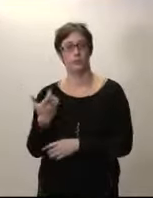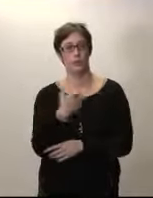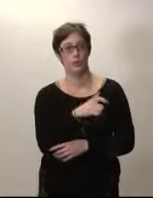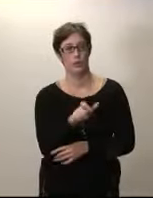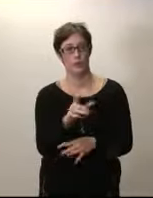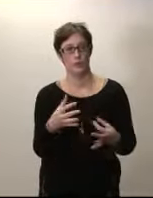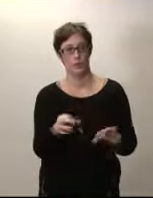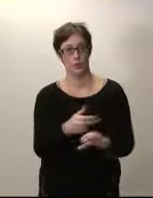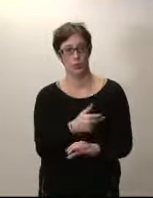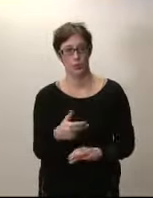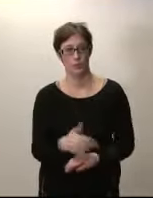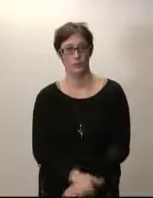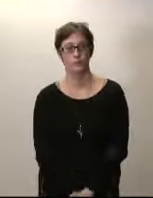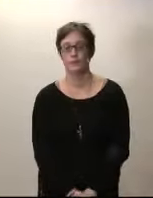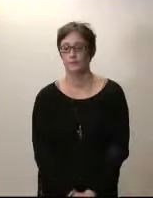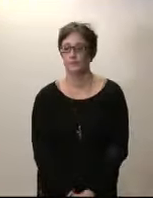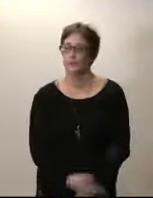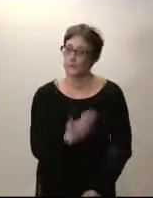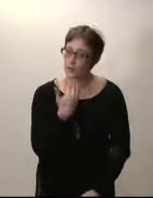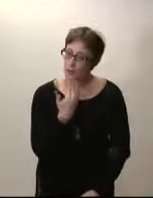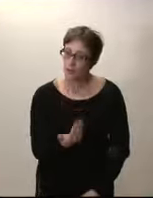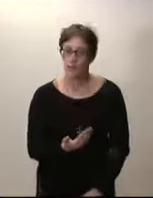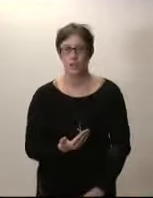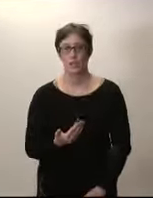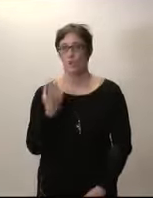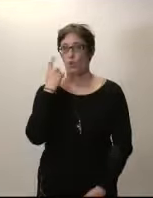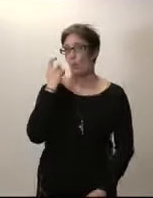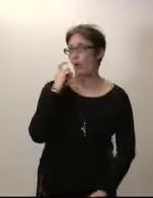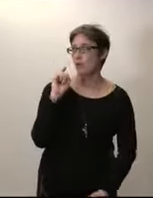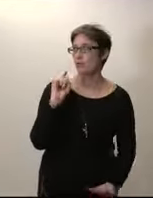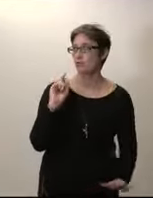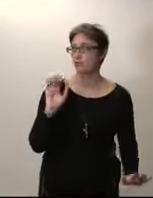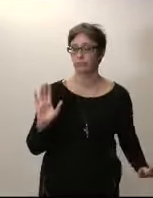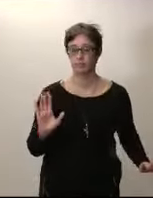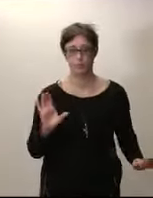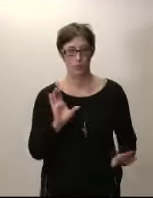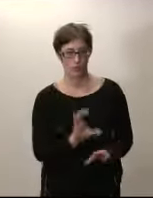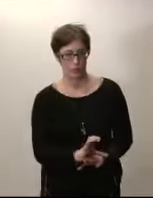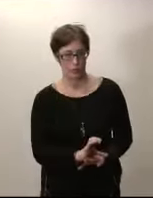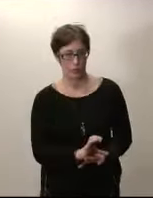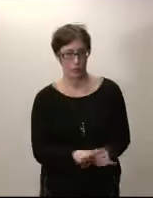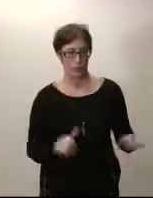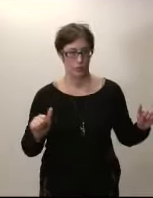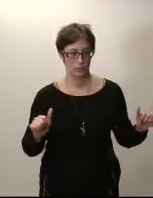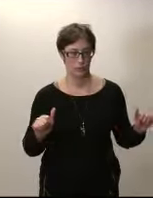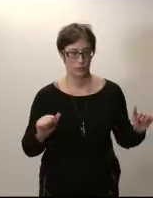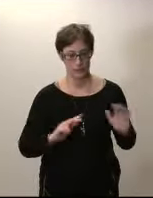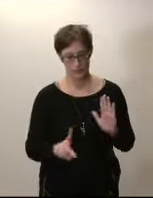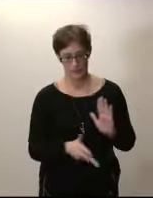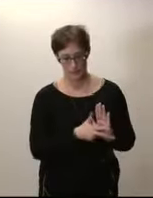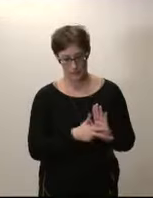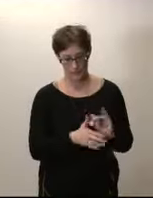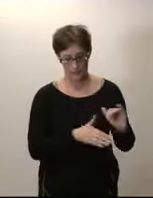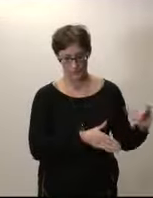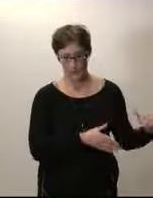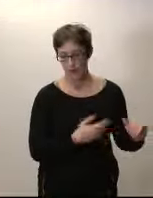euros. Merci. Merci, Madame Schneider. Pas de remarques particulières, pas d'opposition, pas d'abstention. Ce point est adopté.